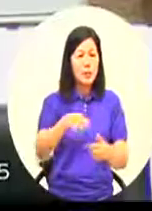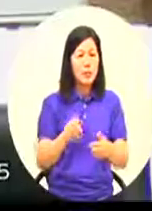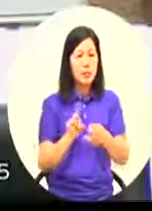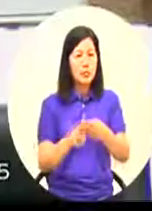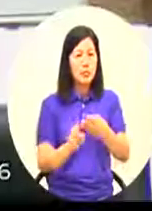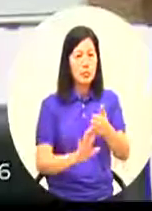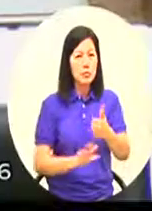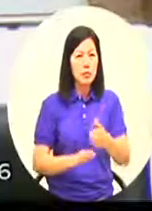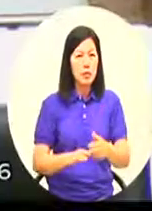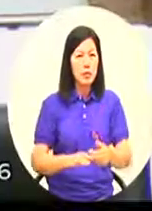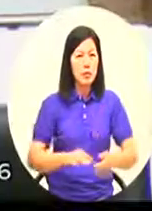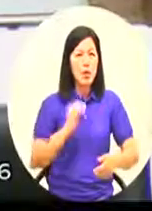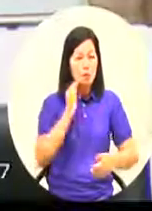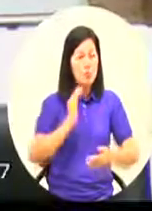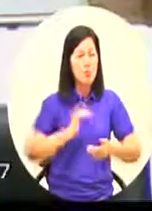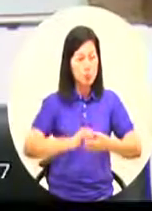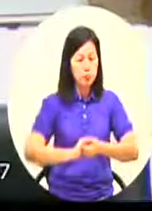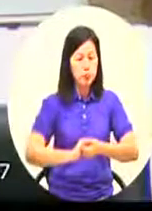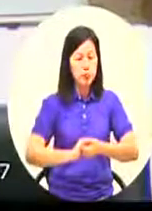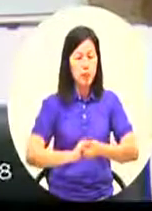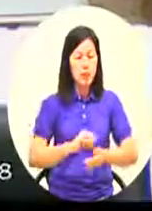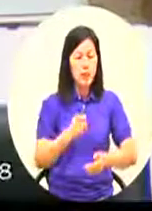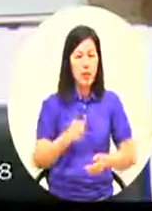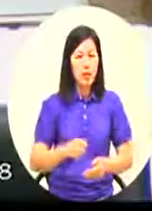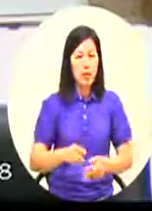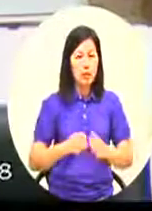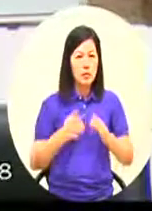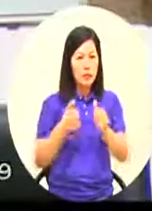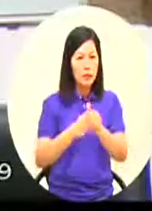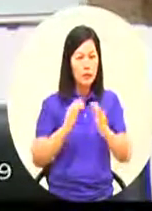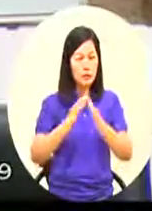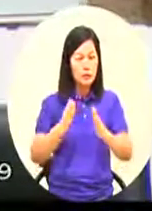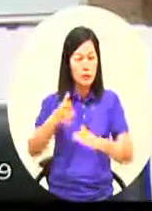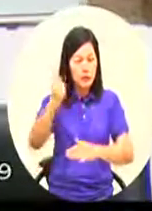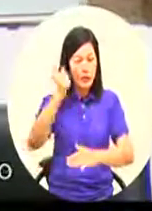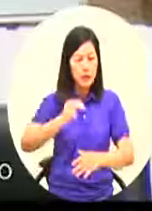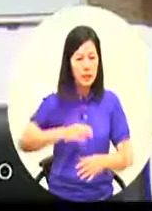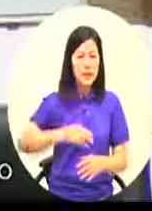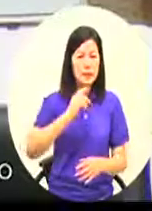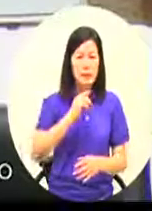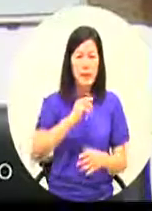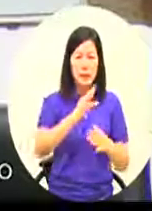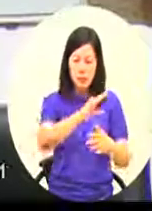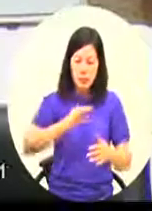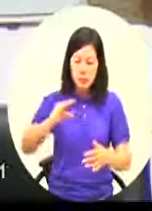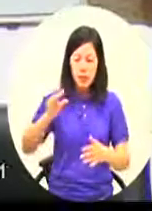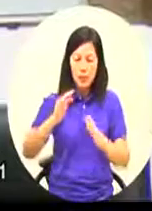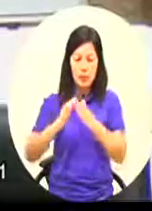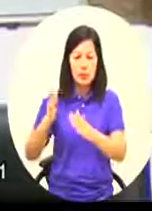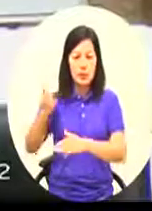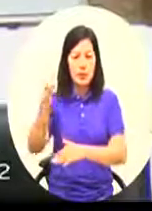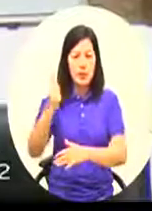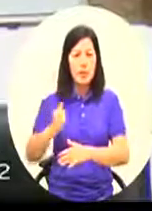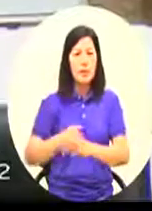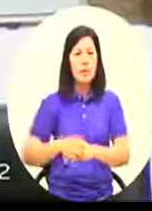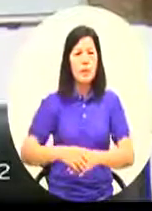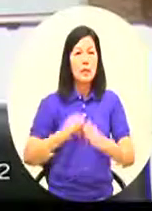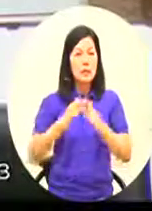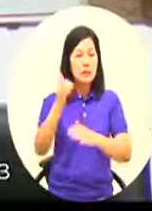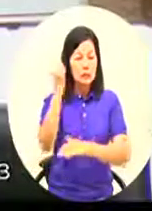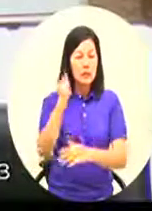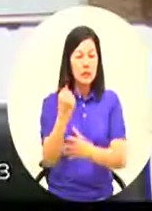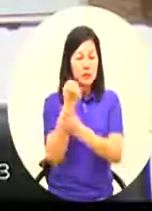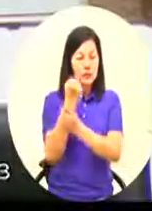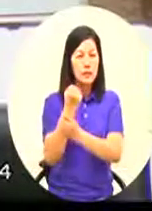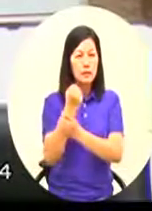长，找副市长反映给市长。我相信啊，市长一定会支持我们原乡